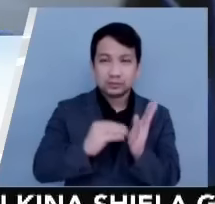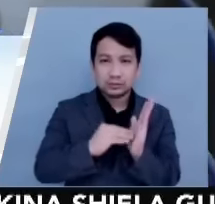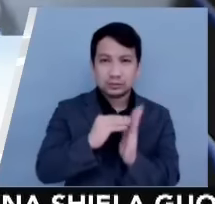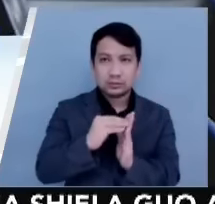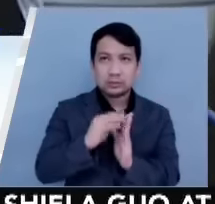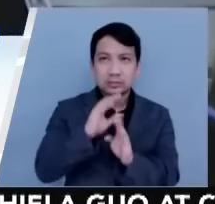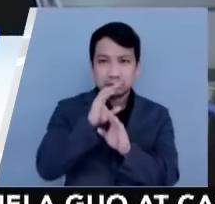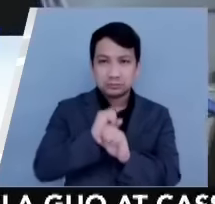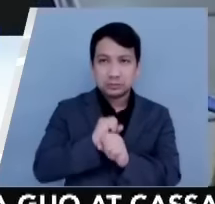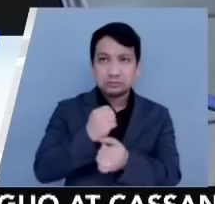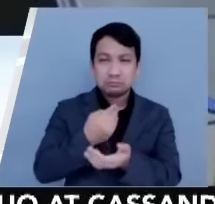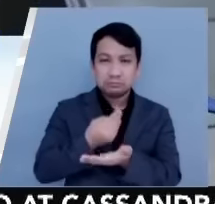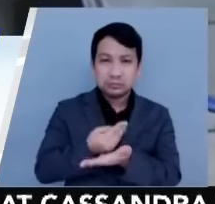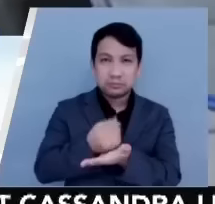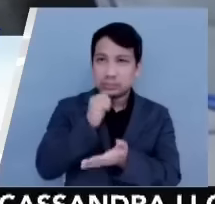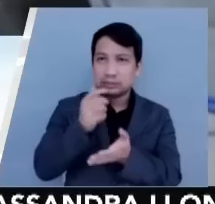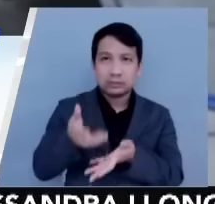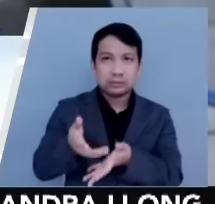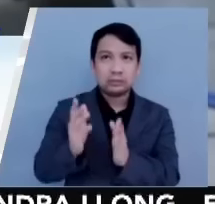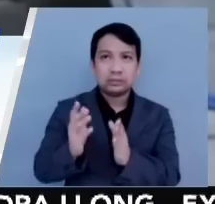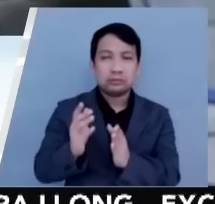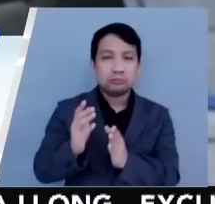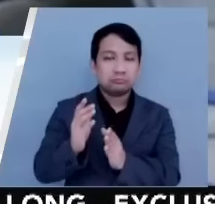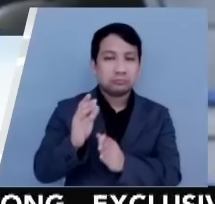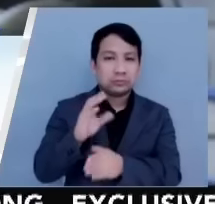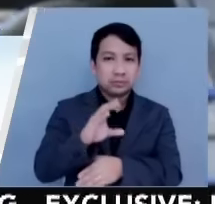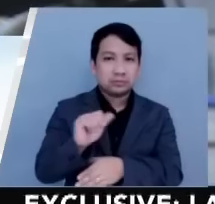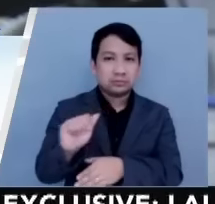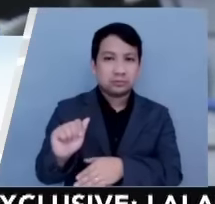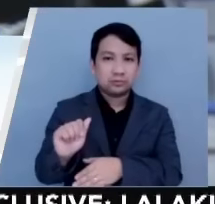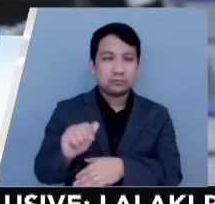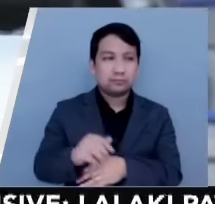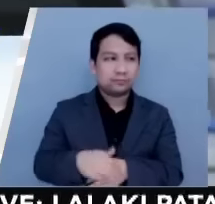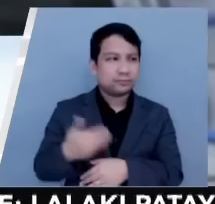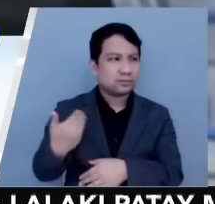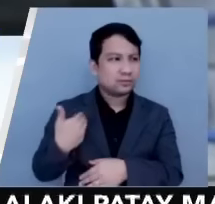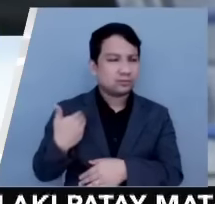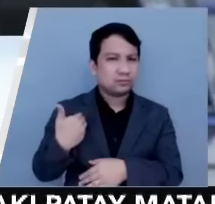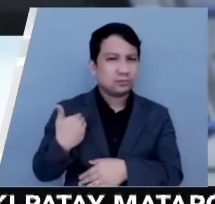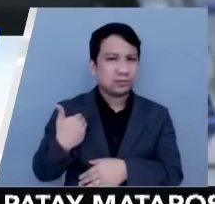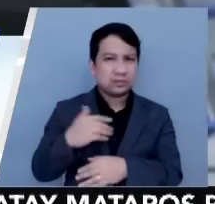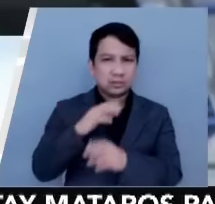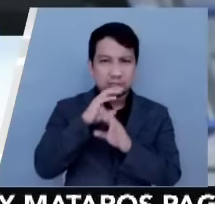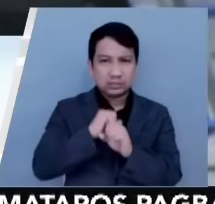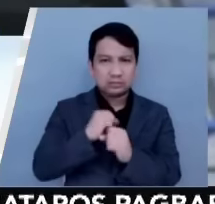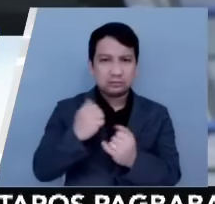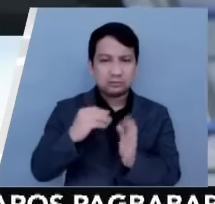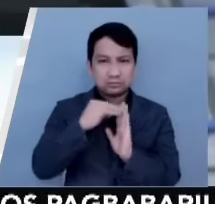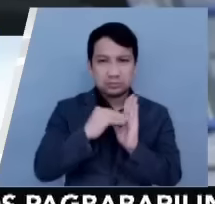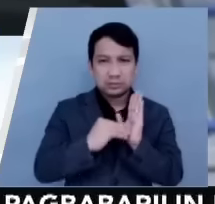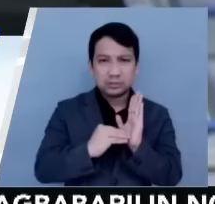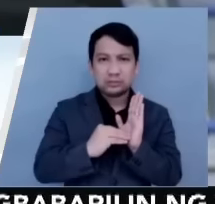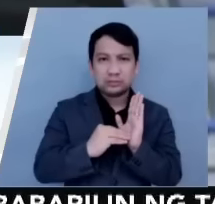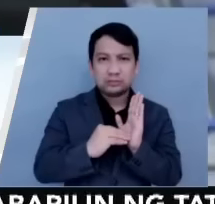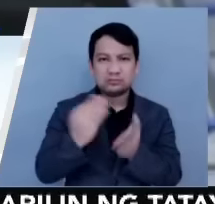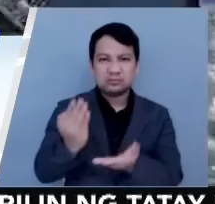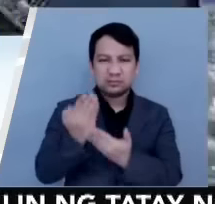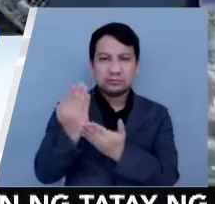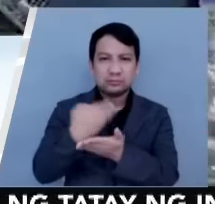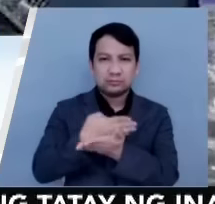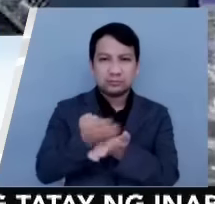na hindi pinayagan ng Commission on Audit. Giit ng bise, wala naman daw kasing confidential fund ngayon sa kanilang mungkahing budget. Hanggang sa sinabi